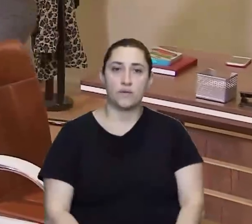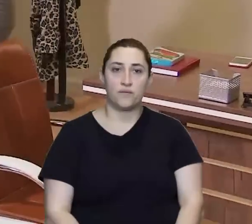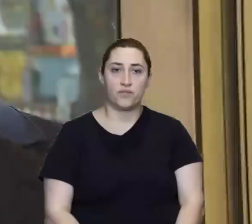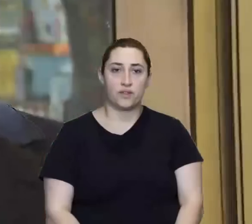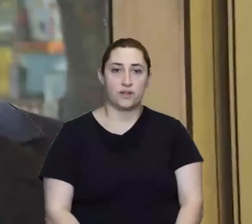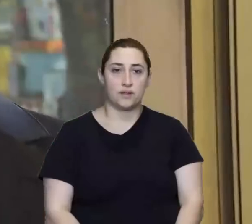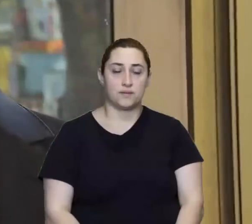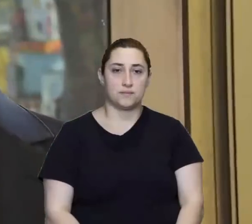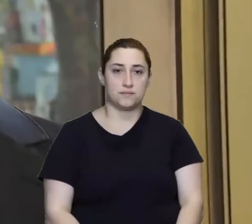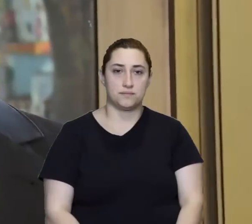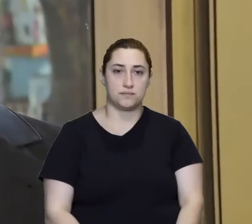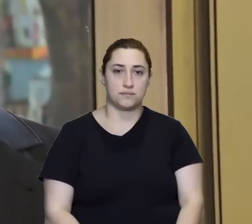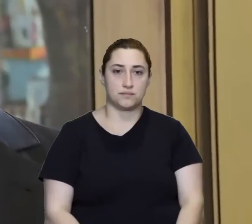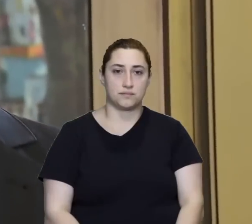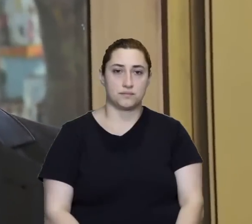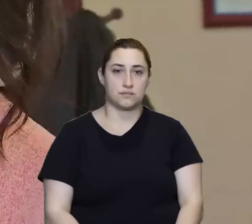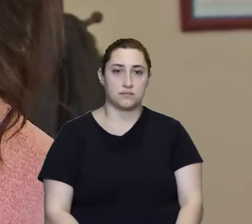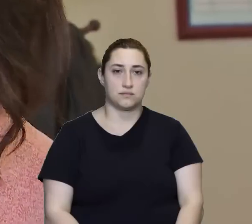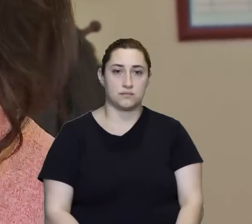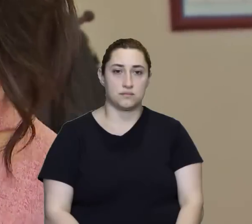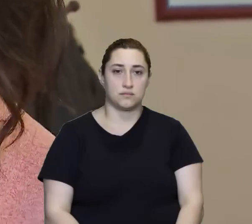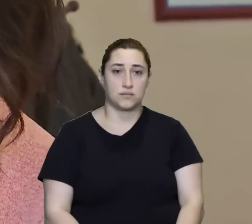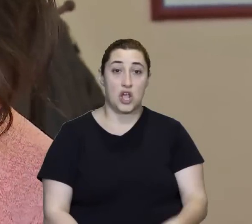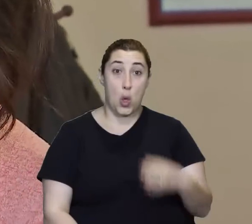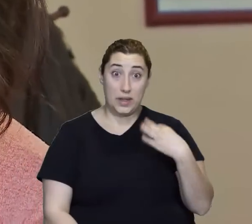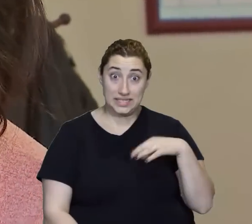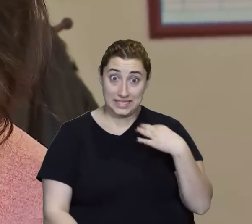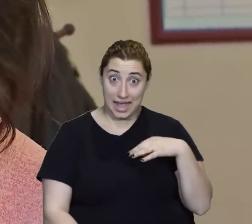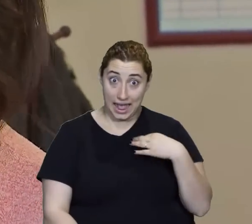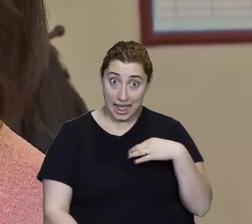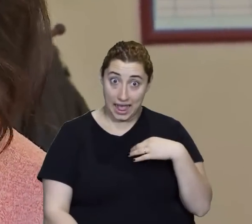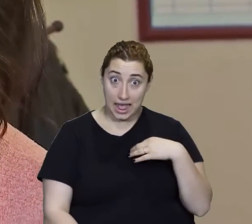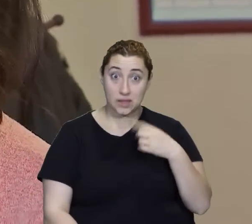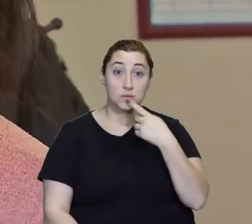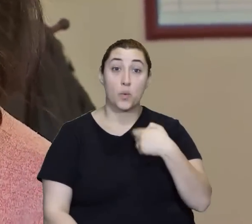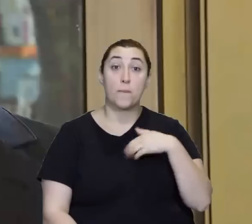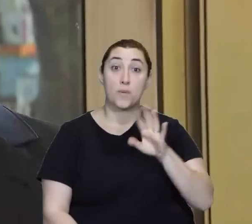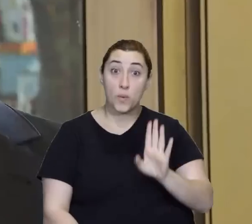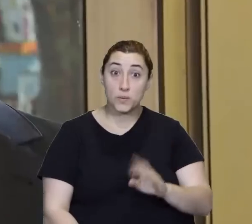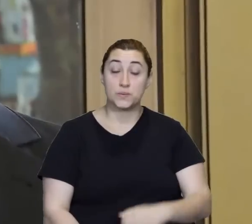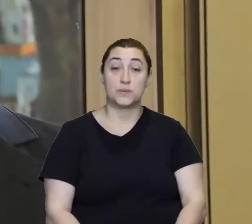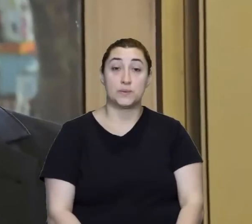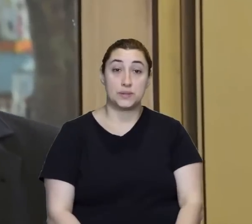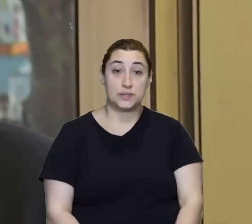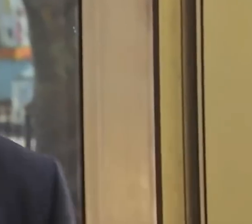Mete omdurup ona döndü. Mehtap yaklaşıyor. Özel yani. Söylemiyorsun.